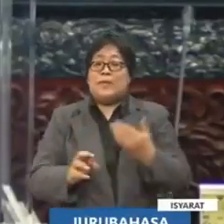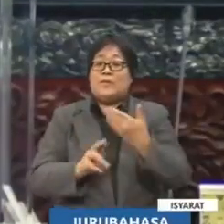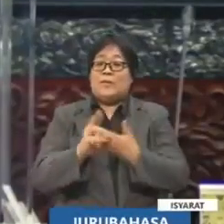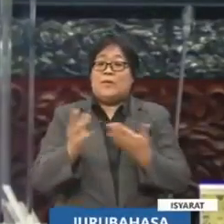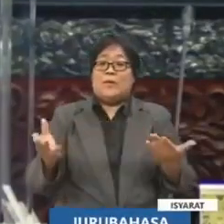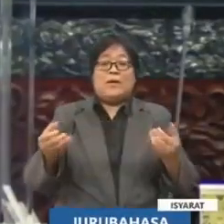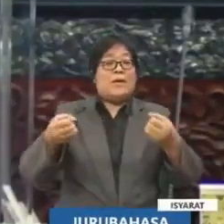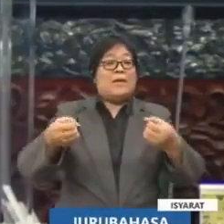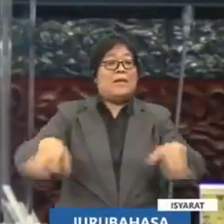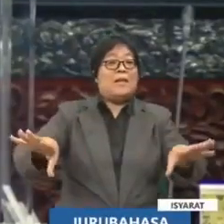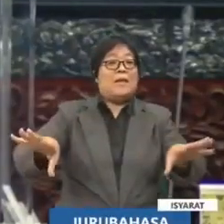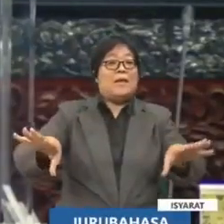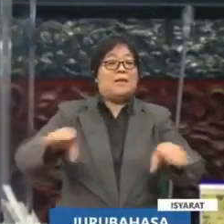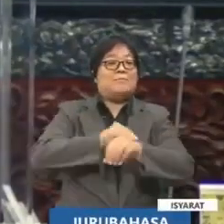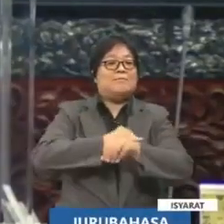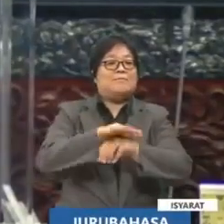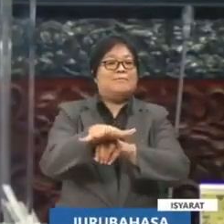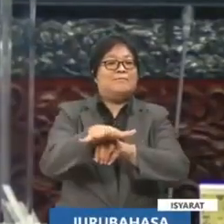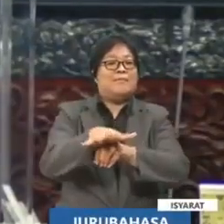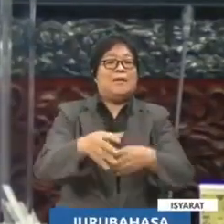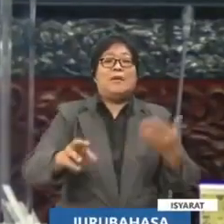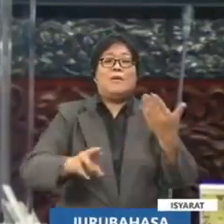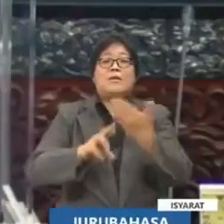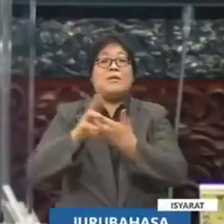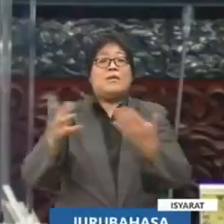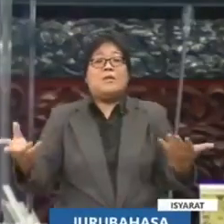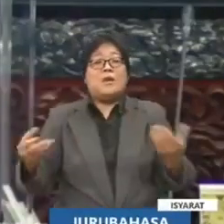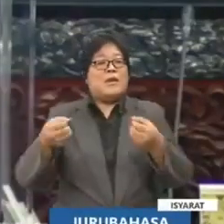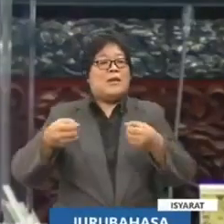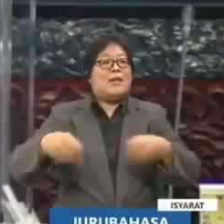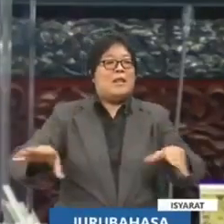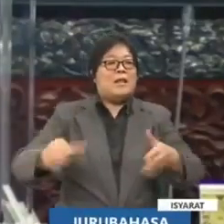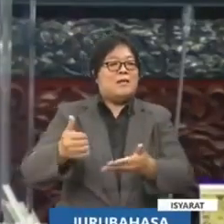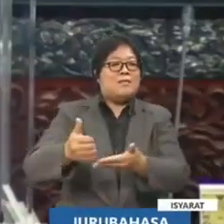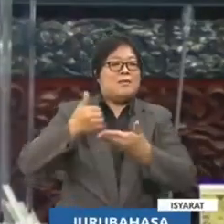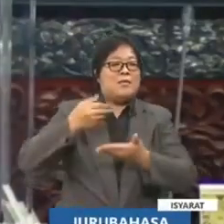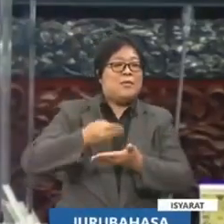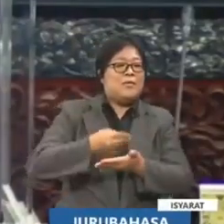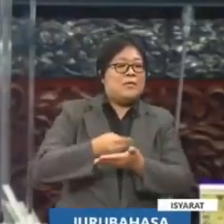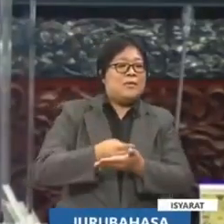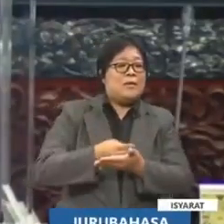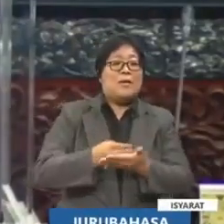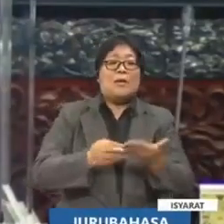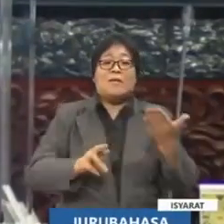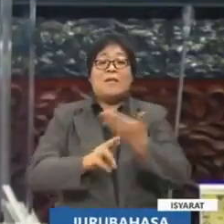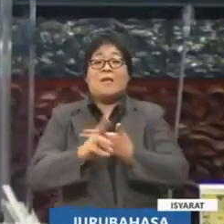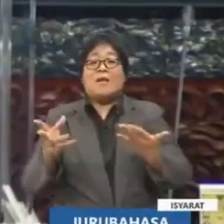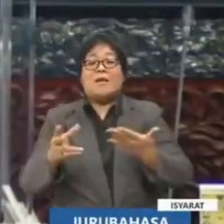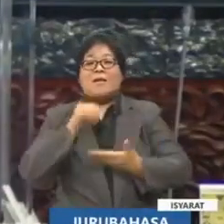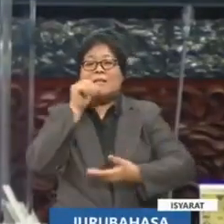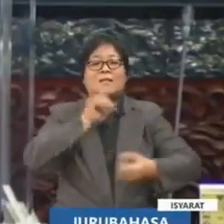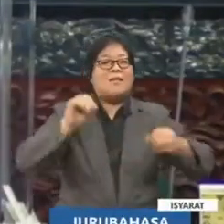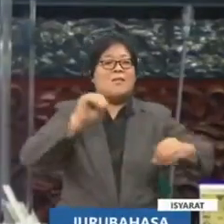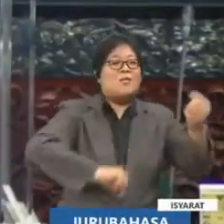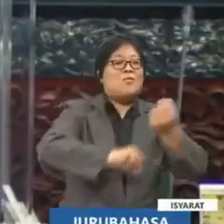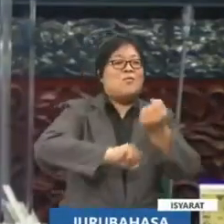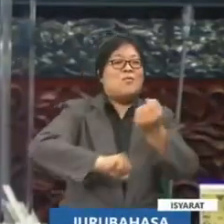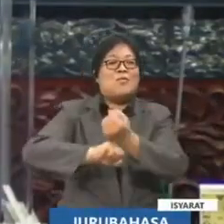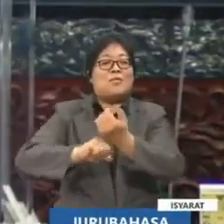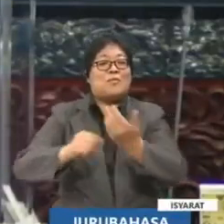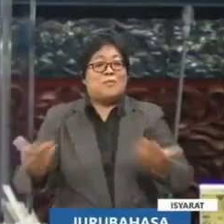Risiko hilang pengaruh. Risiko hilang bantuan kewangan. Risiko tidak disokong untuk